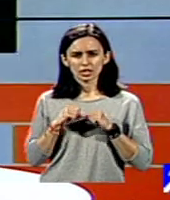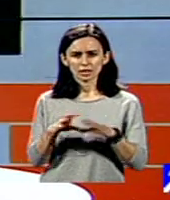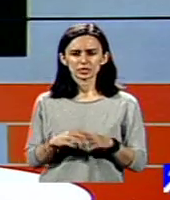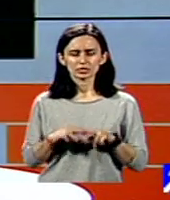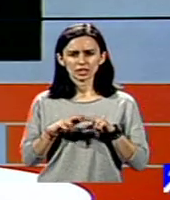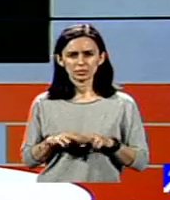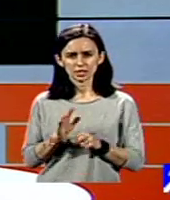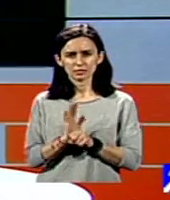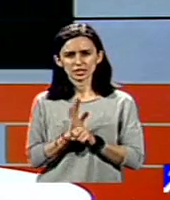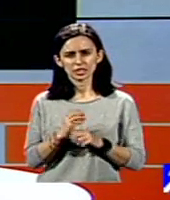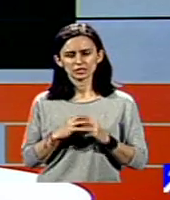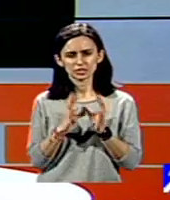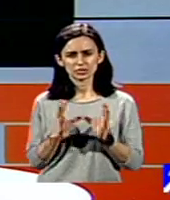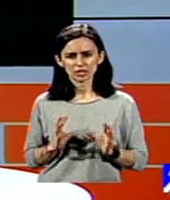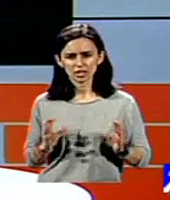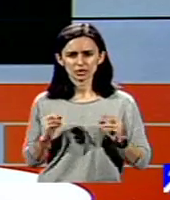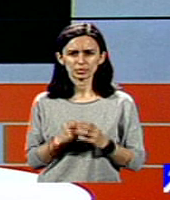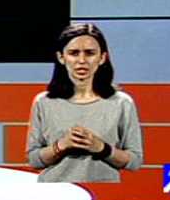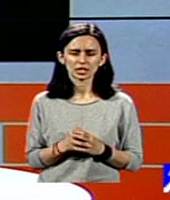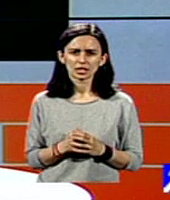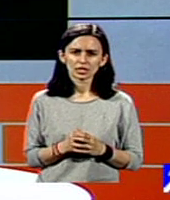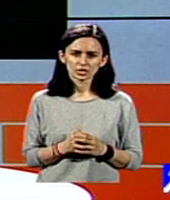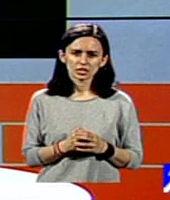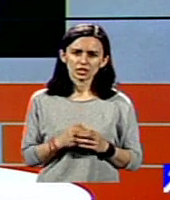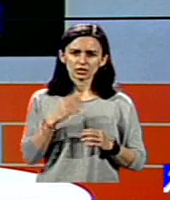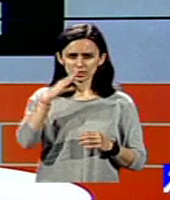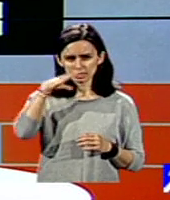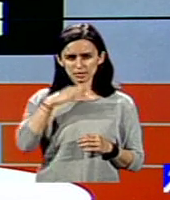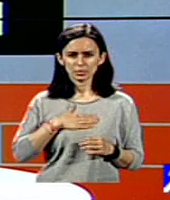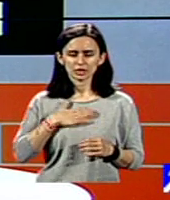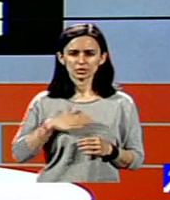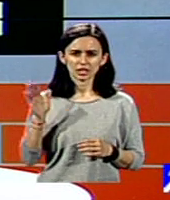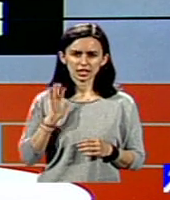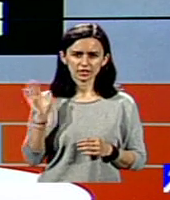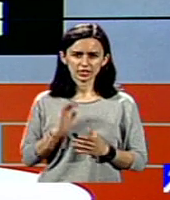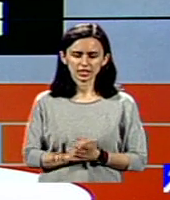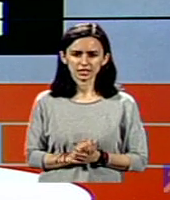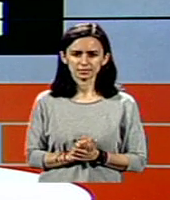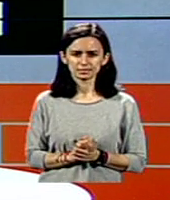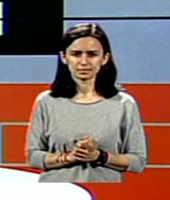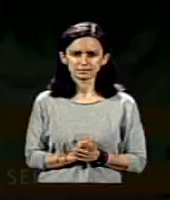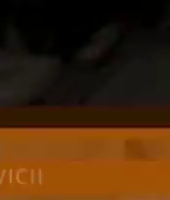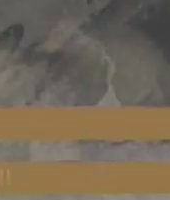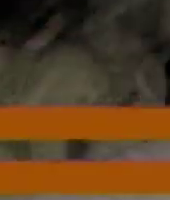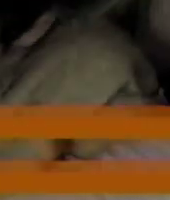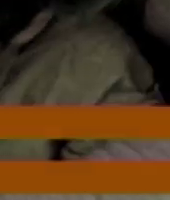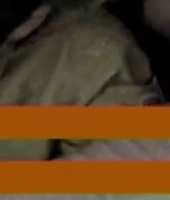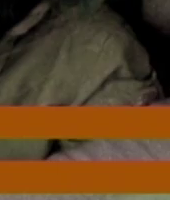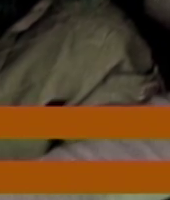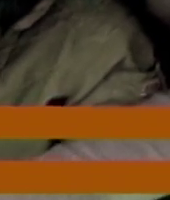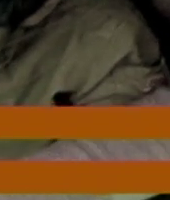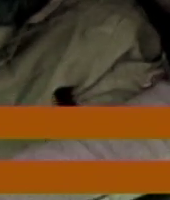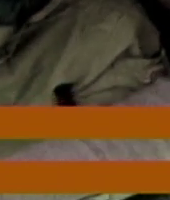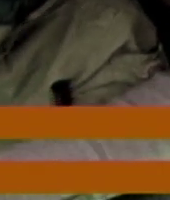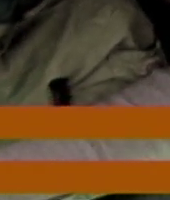final, rămâneți alături de programele Televiziunii Române. Eu sunt Ovidu Damian să aveți o zi excelentă. La revedere! Pentru